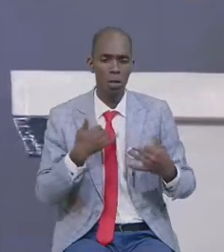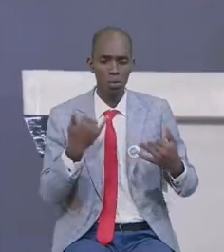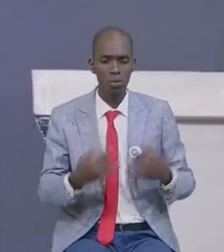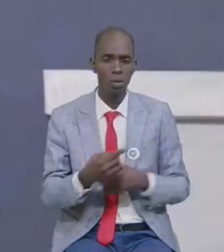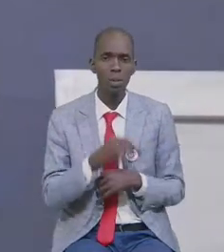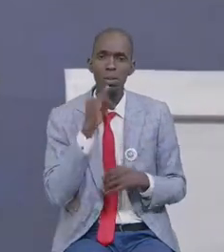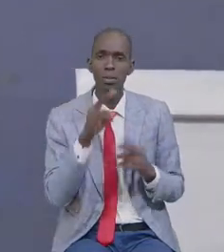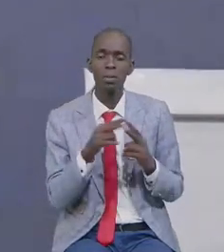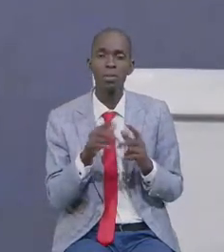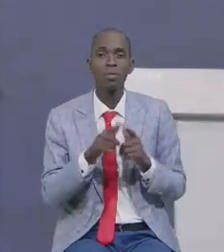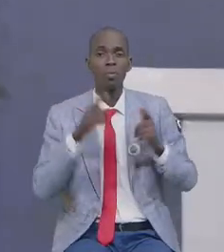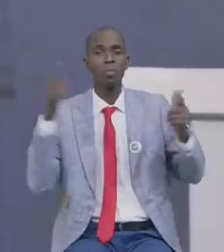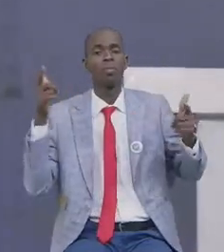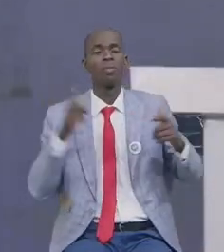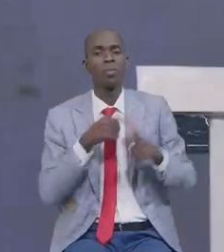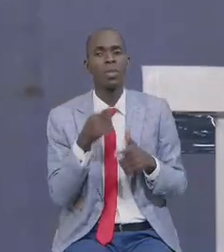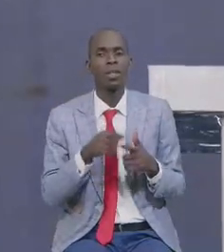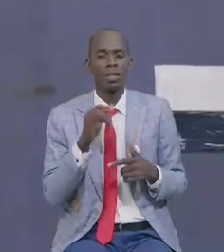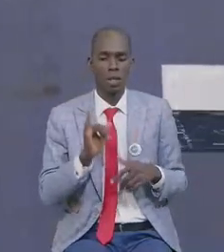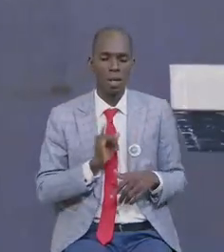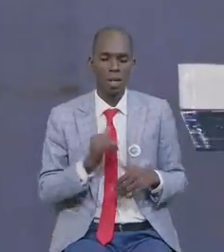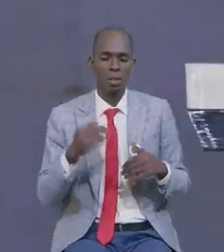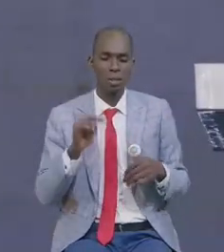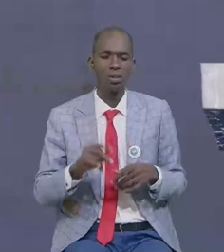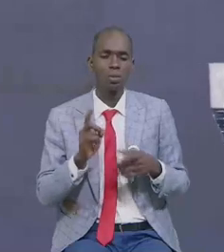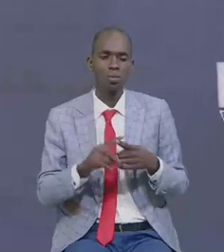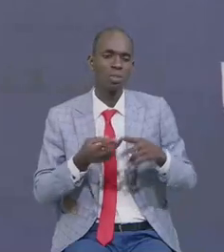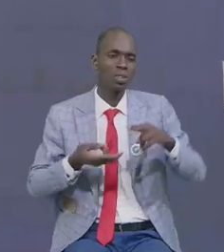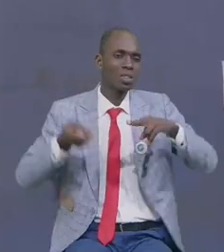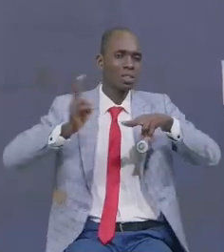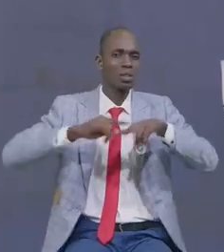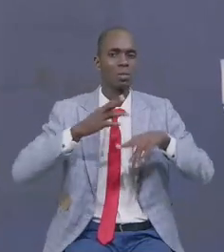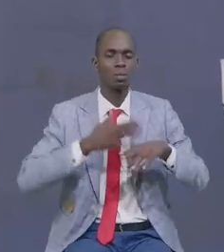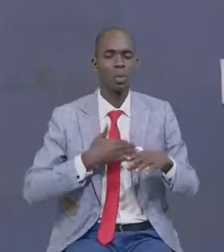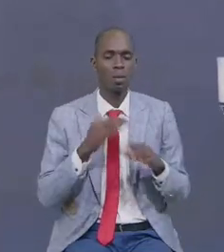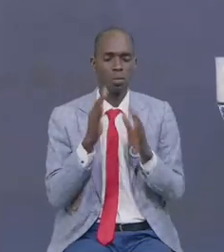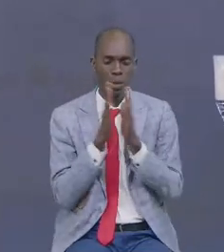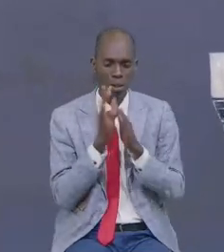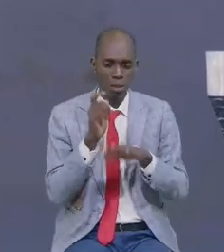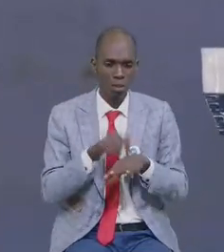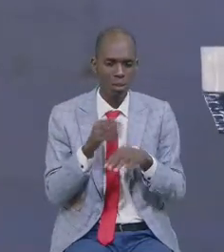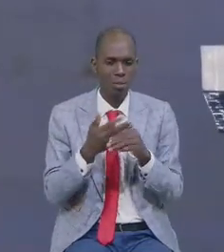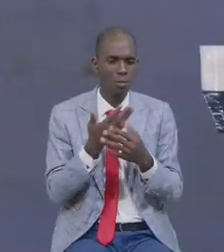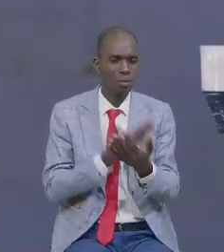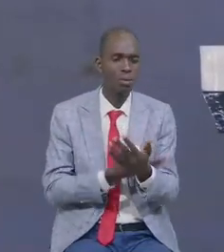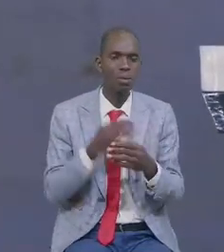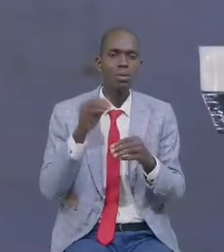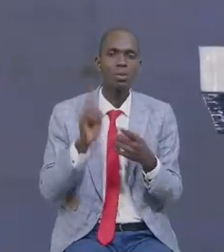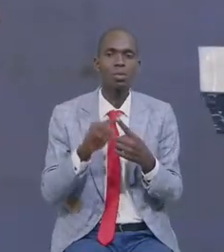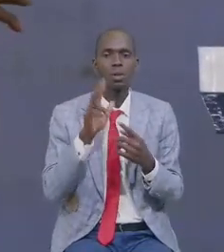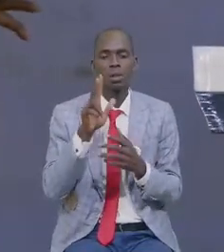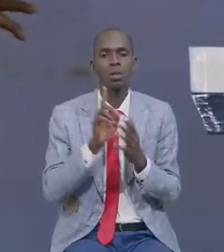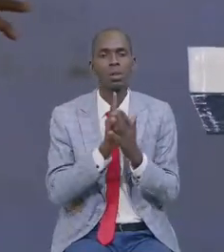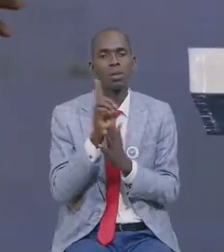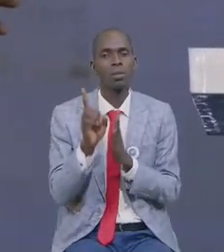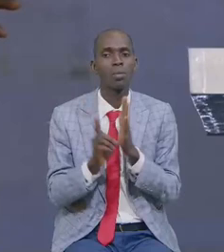je dois augmenter mon heure de prière le matin à 3 heures de temps. Quand